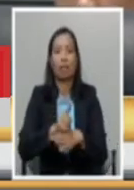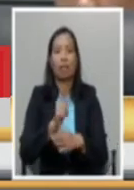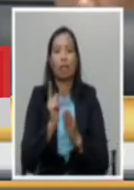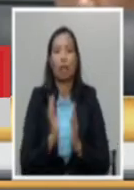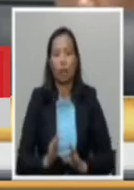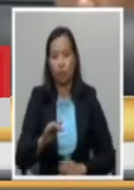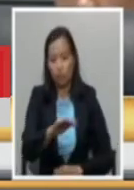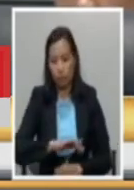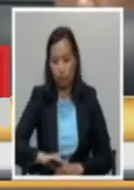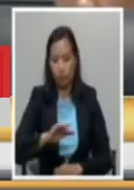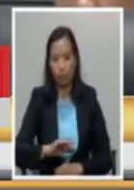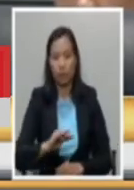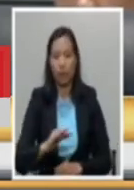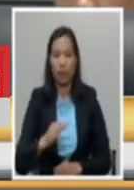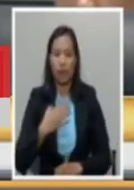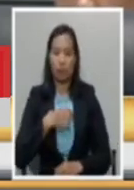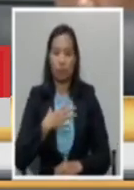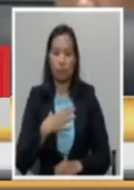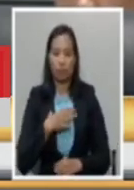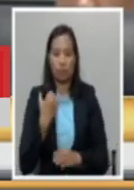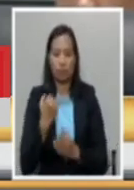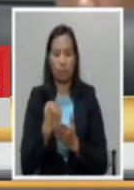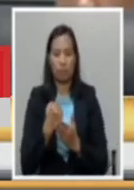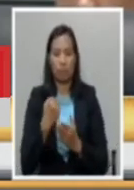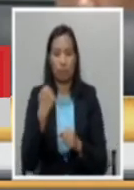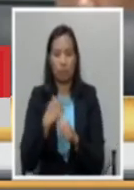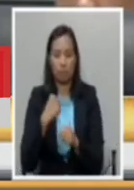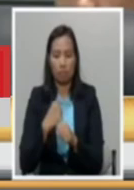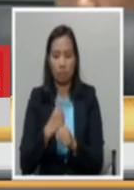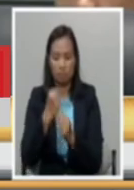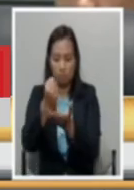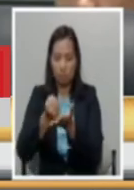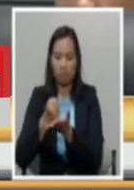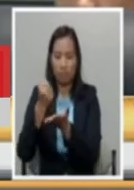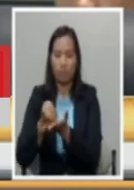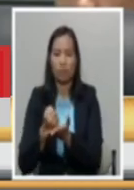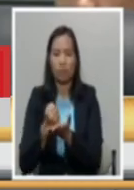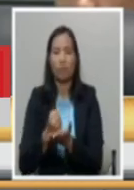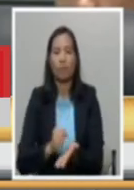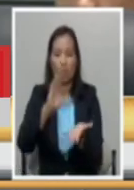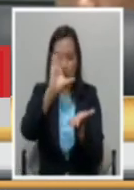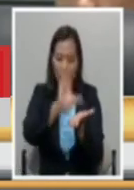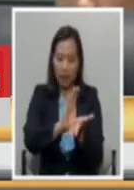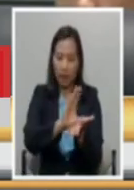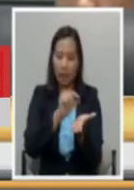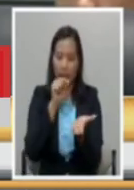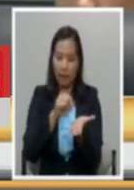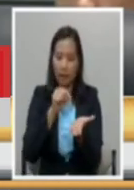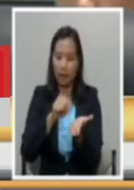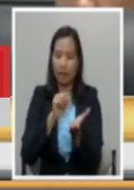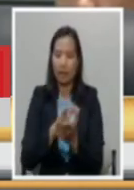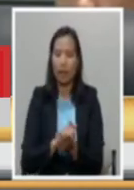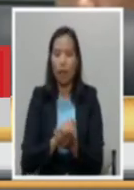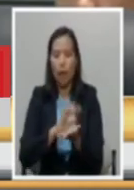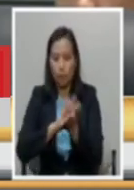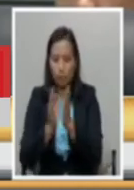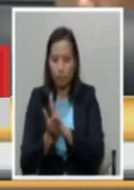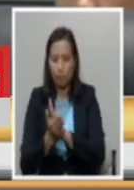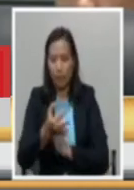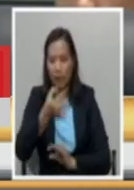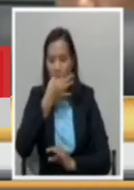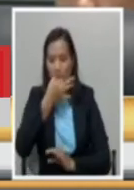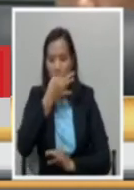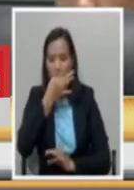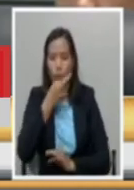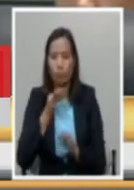านี้ไม่ต้องการเป็นภาระรัฐบาลจะต้องตั้งเงินมีกองทุนก้อนหนึ่งนะครับในการที่จะเปลี่ยนอาชีพของค